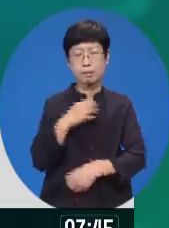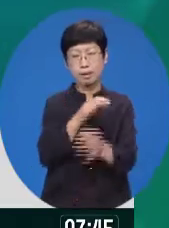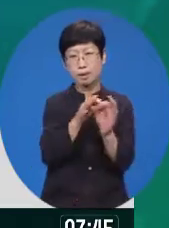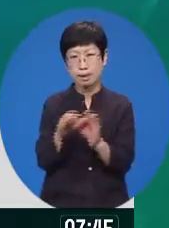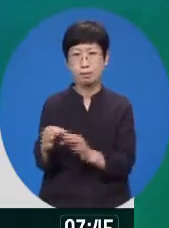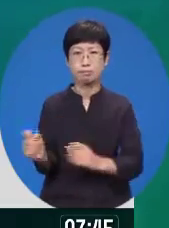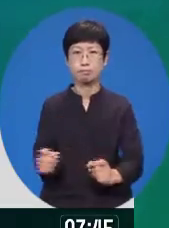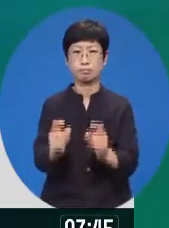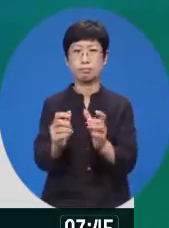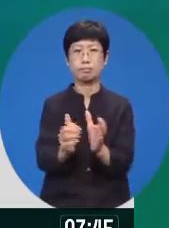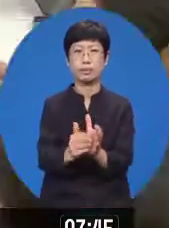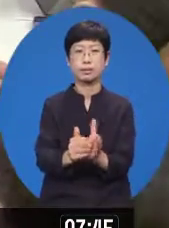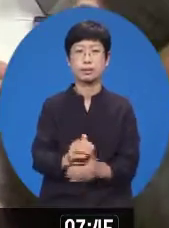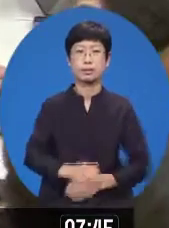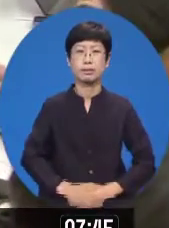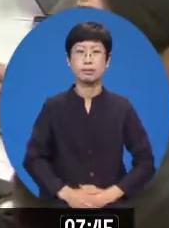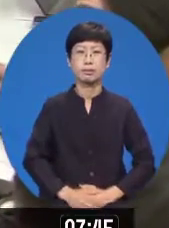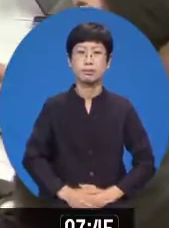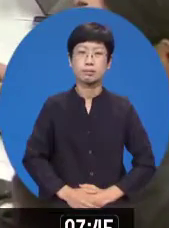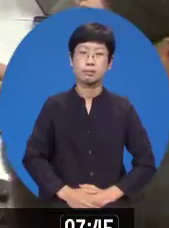기자입니다.